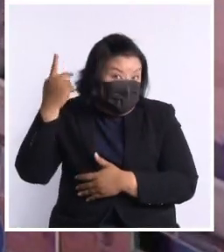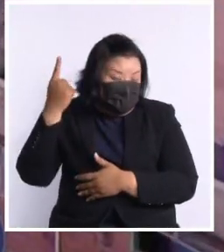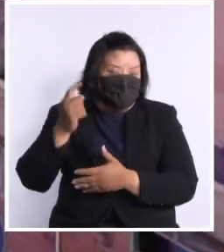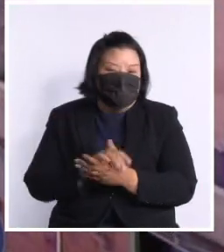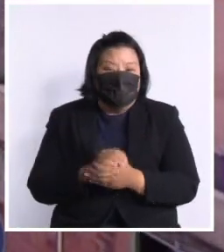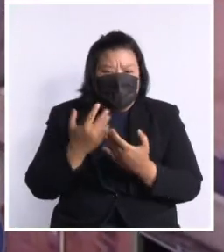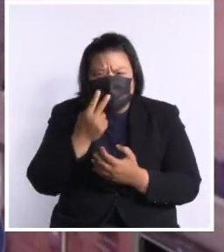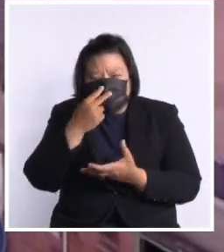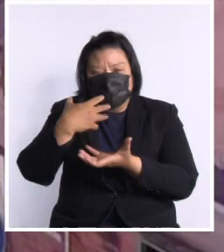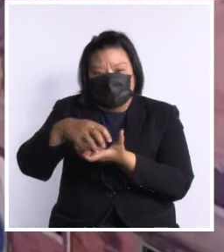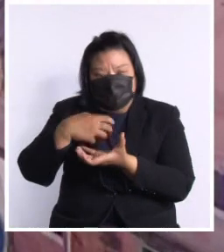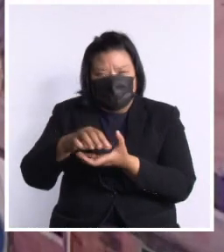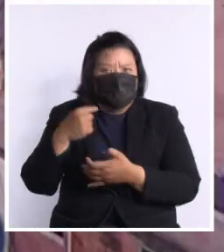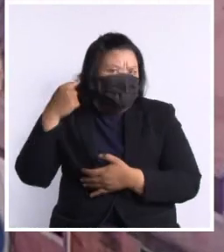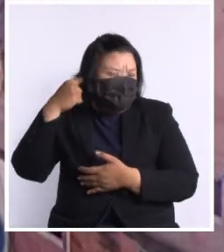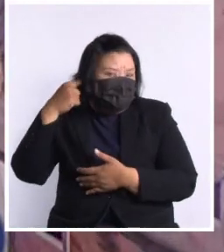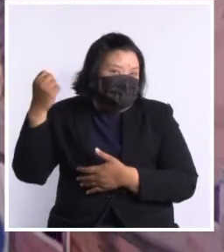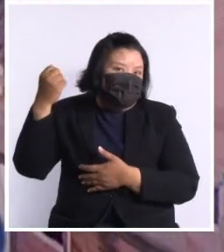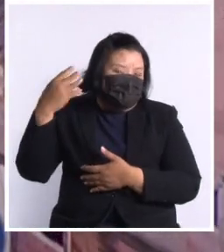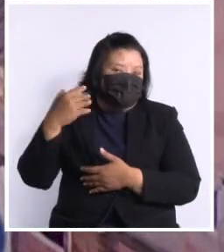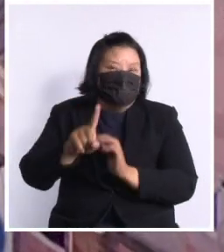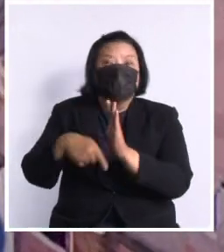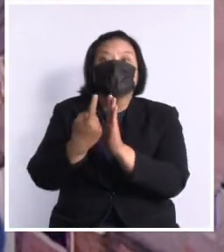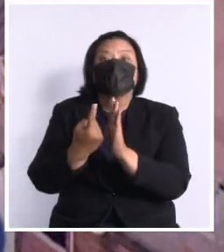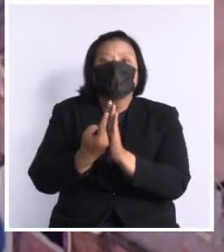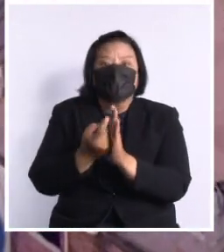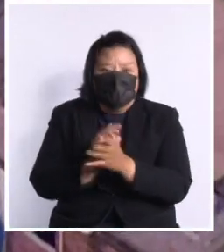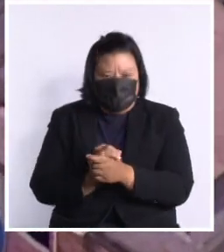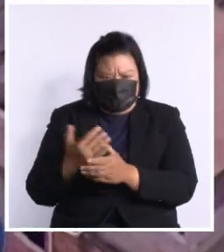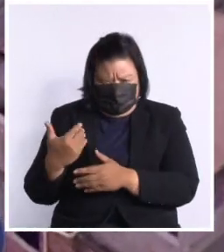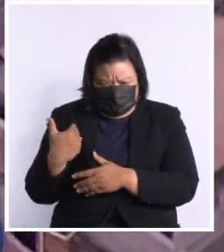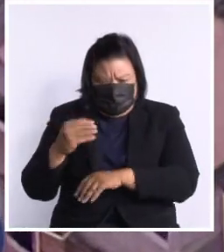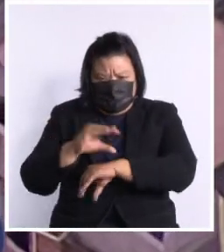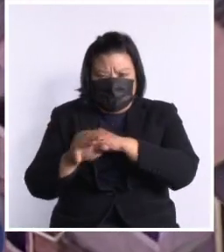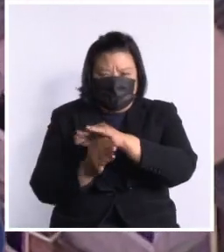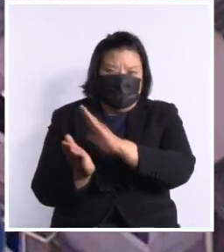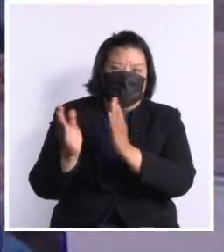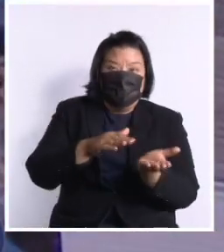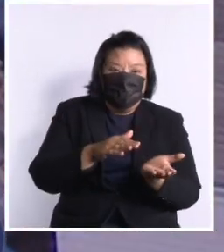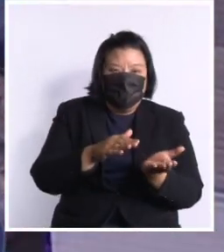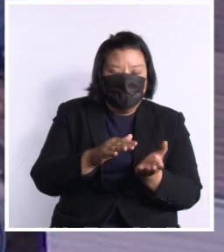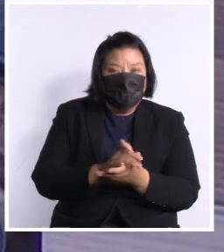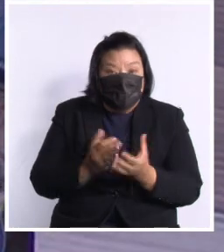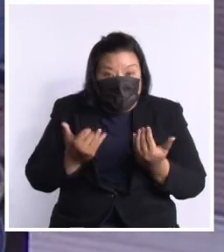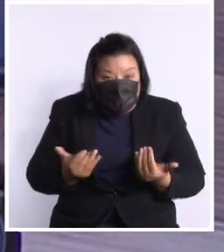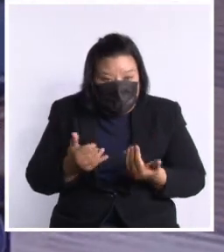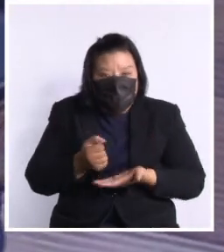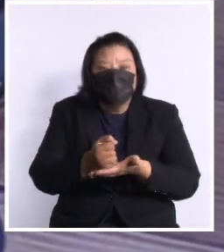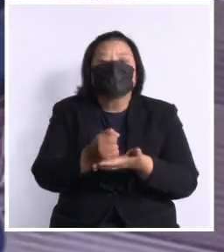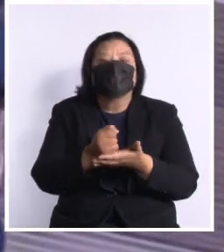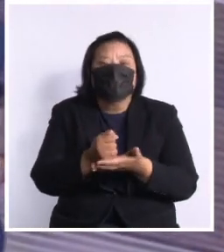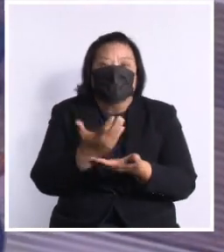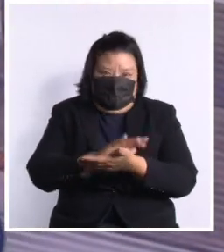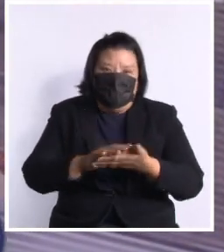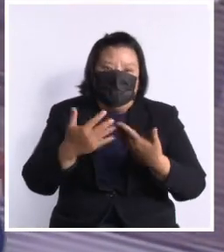การนั้นเล่าว่าได้ยินเสียงดังนะครับก่อนที่ประมาณ 1ชั่วโมงหลังจากนั้นจุดก็พังลงมานะครับบอ่ะหนูกู้ภัยสามารถช่วยชีวิต